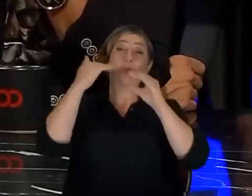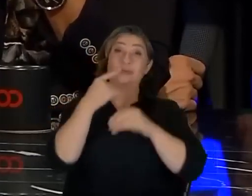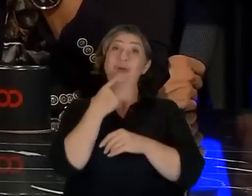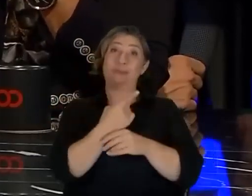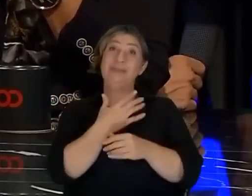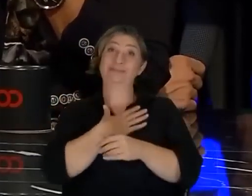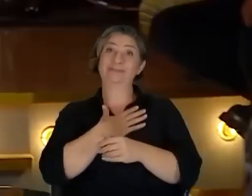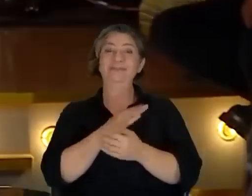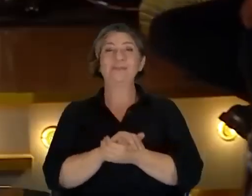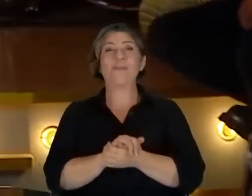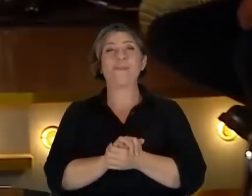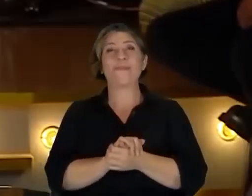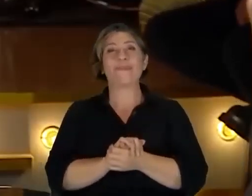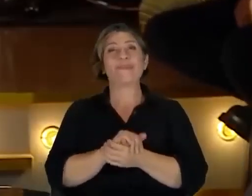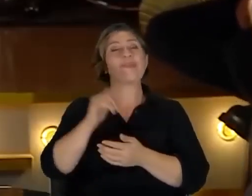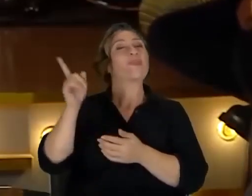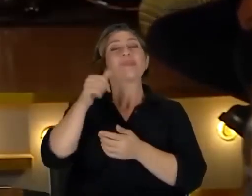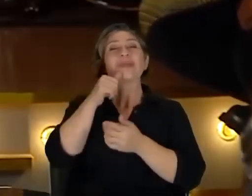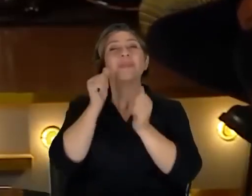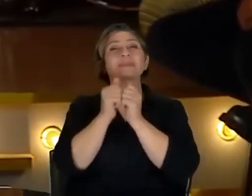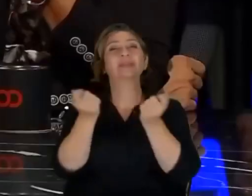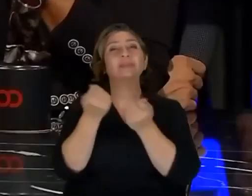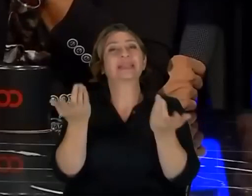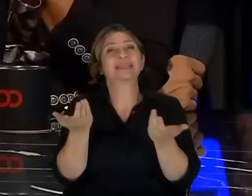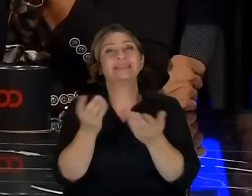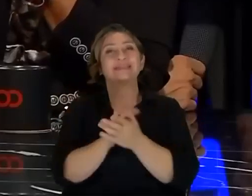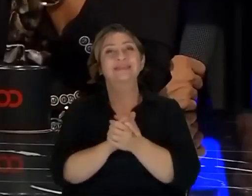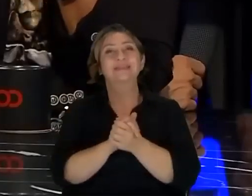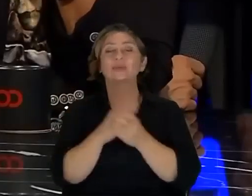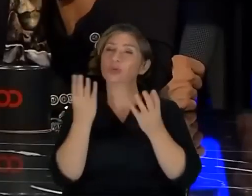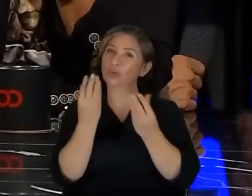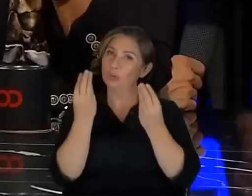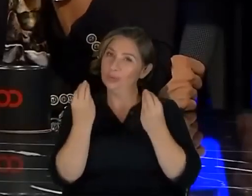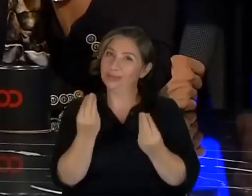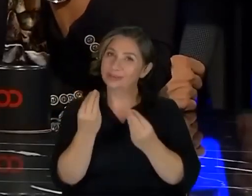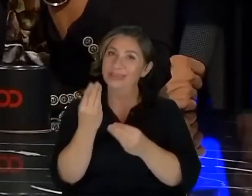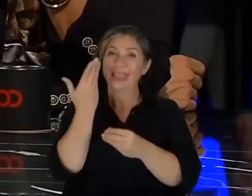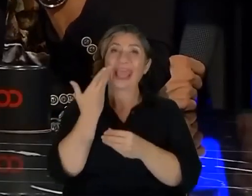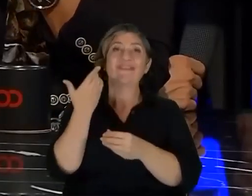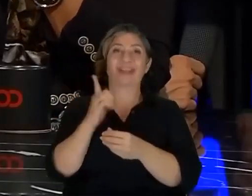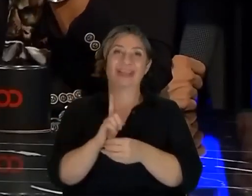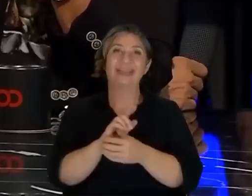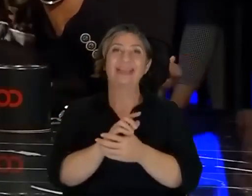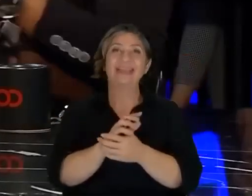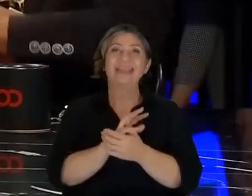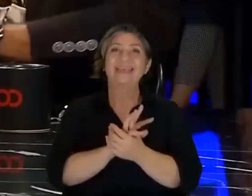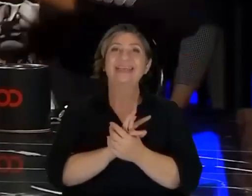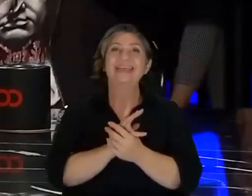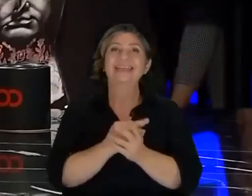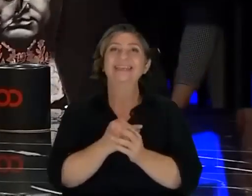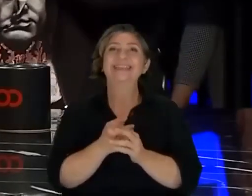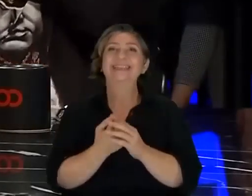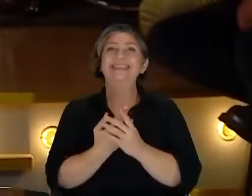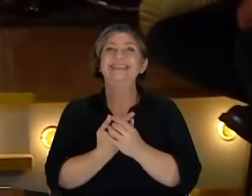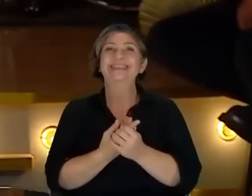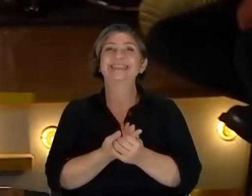söylemiştim. Peki nasıl beyefendiyle çalışmak? Yani çok güzeldi. Nesi güzel?